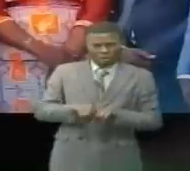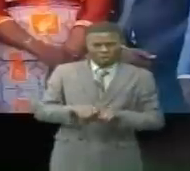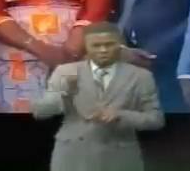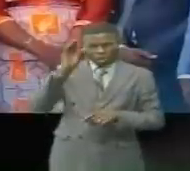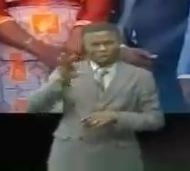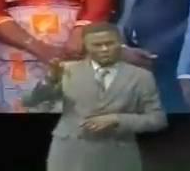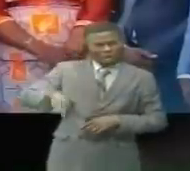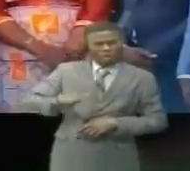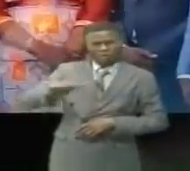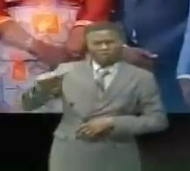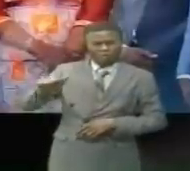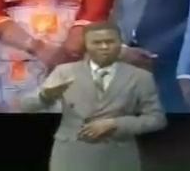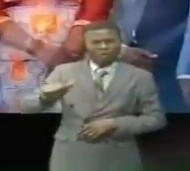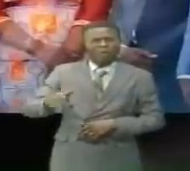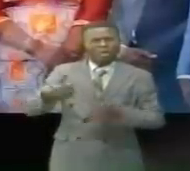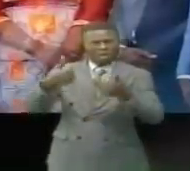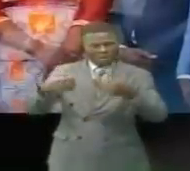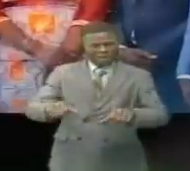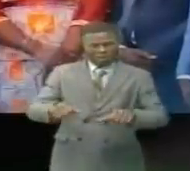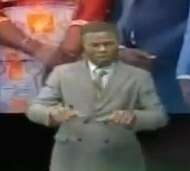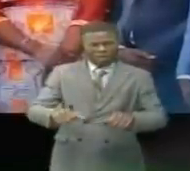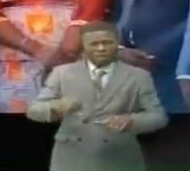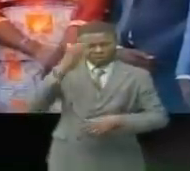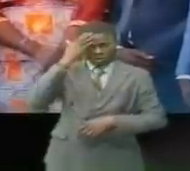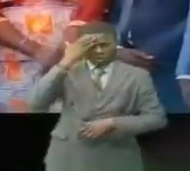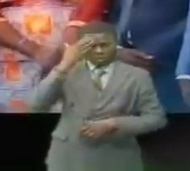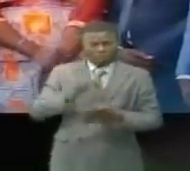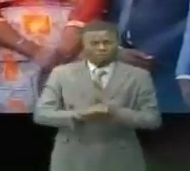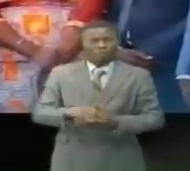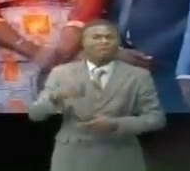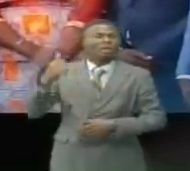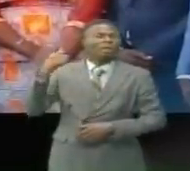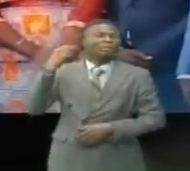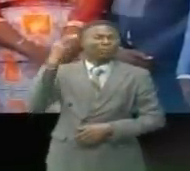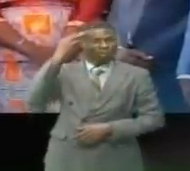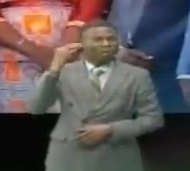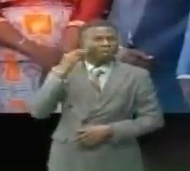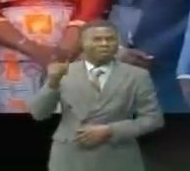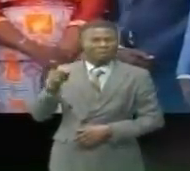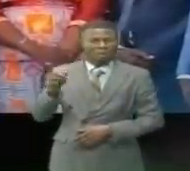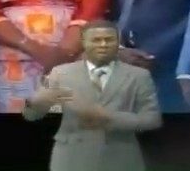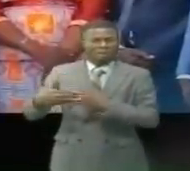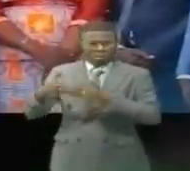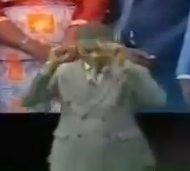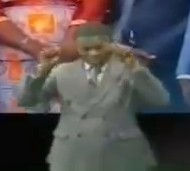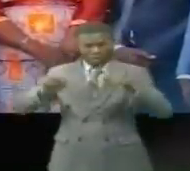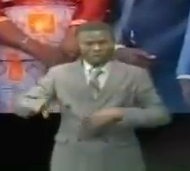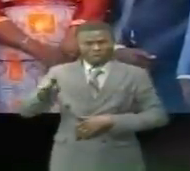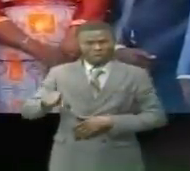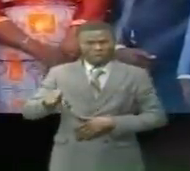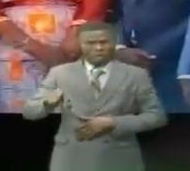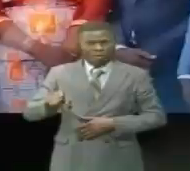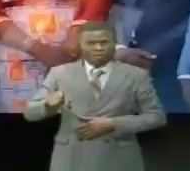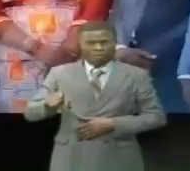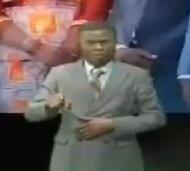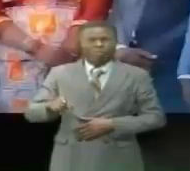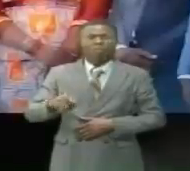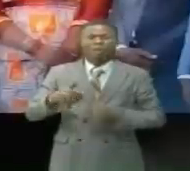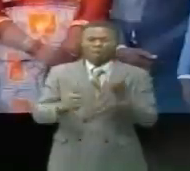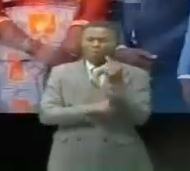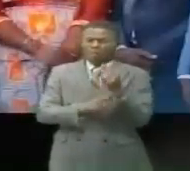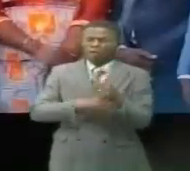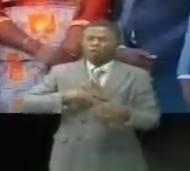se maintenir au pouvoir, sachant que Son Excellence Nana Manonina Kyumba, ministre près le président de la République, est la carte qui gagne